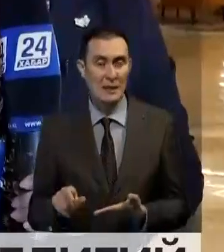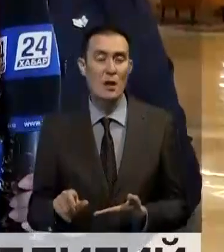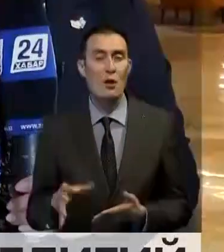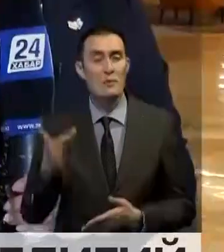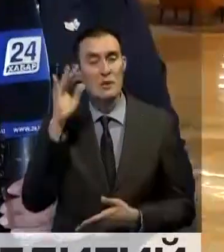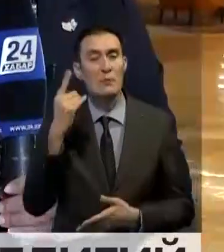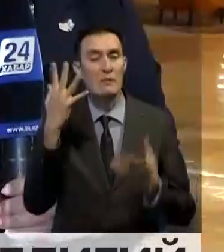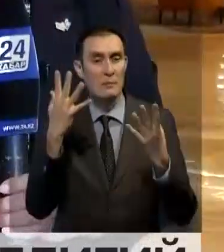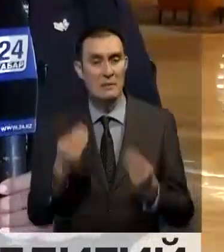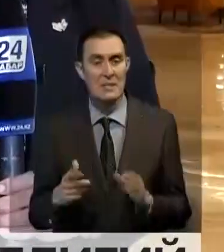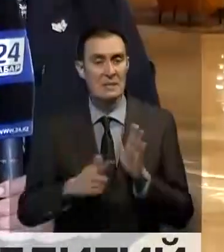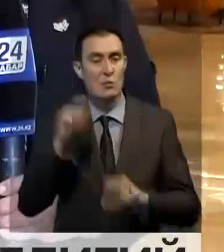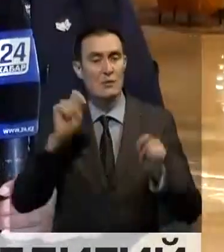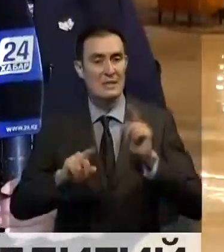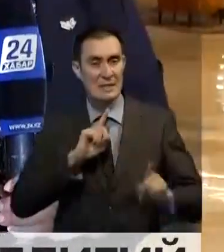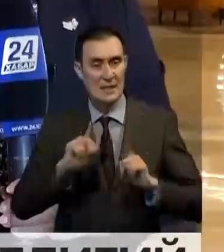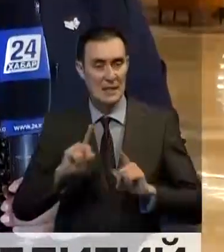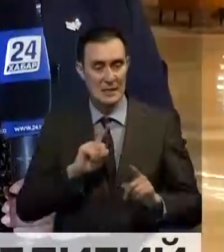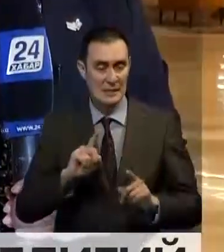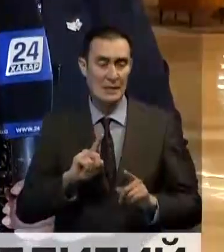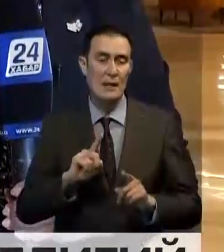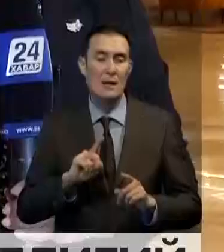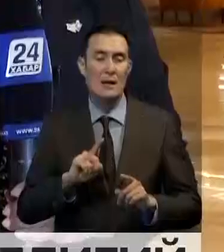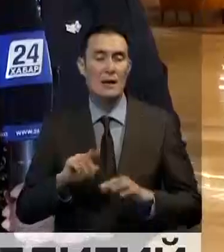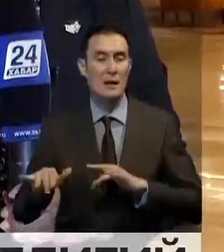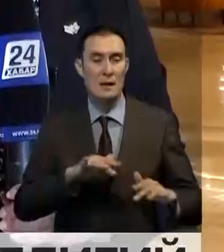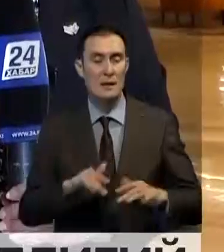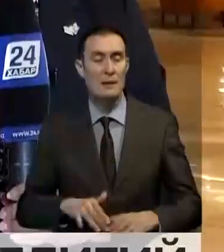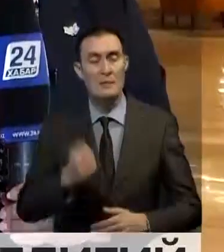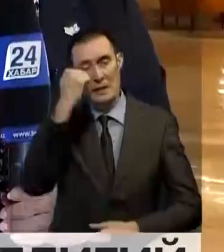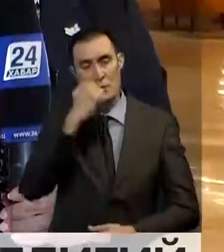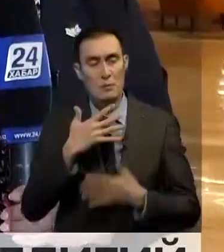впечатление о первом дне 7-го съезда лидеров мировых и традиционных религий. Благодарю.